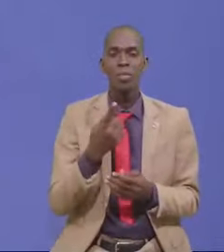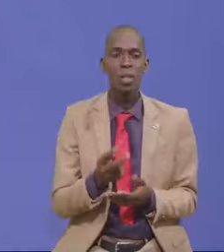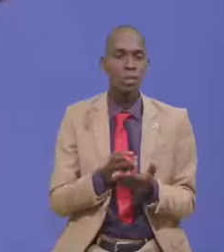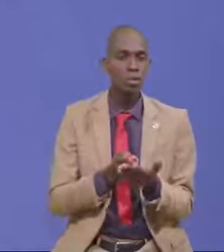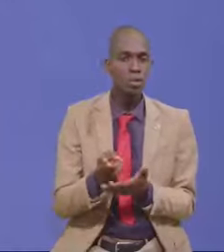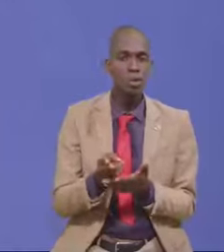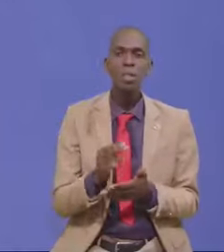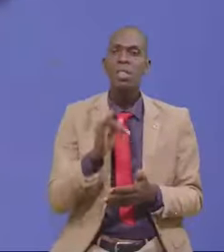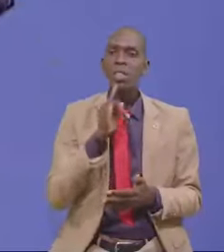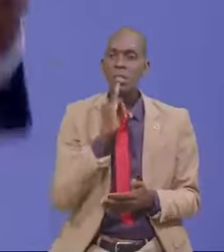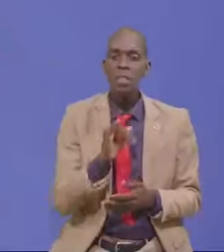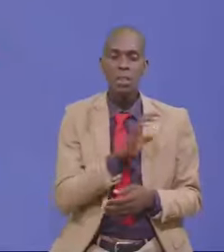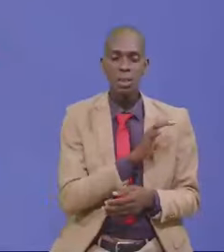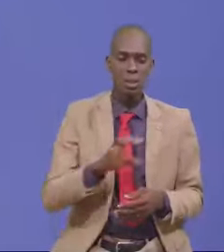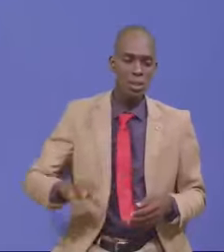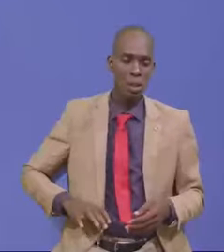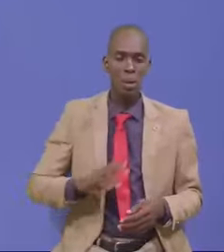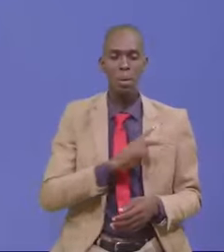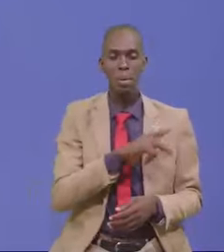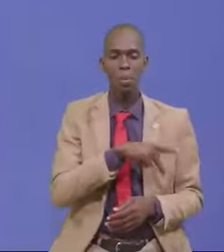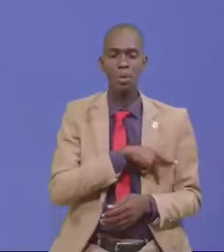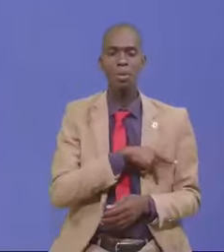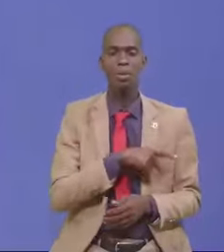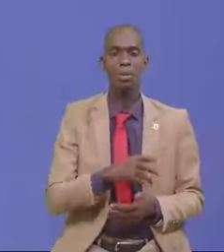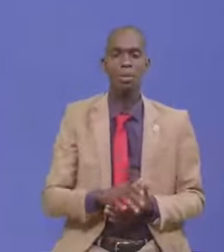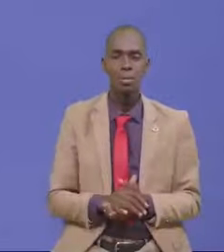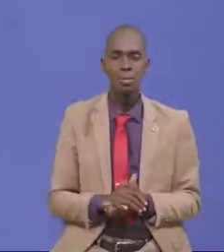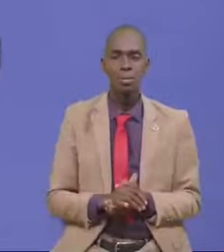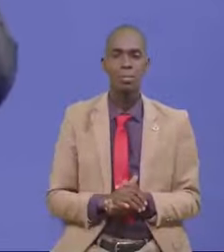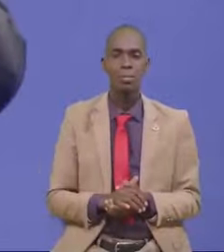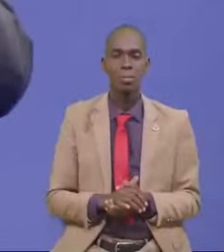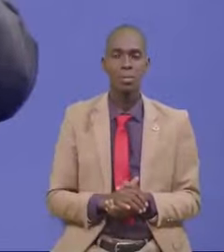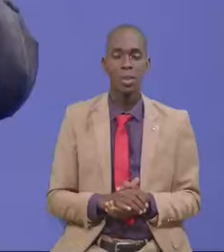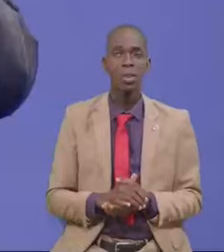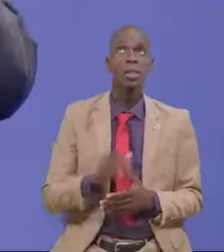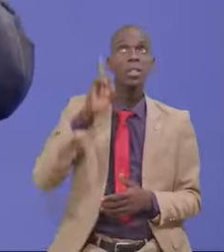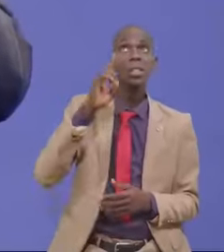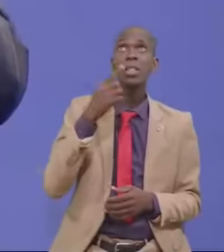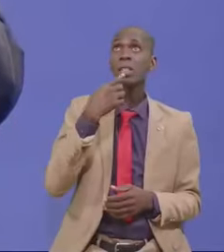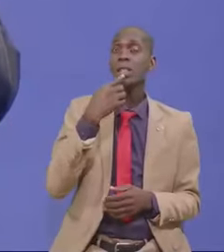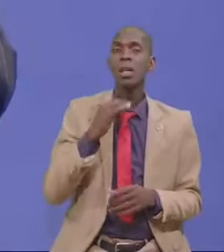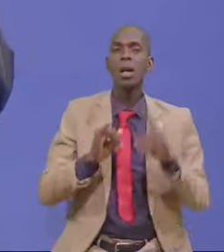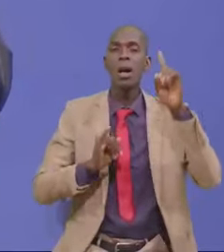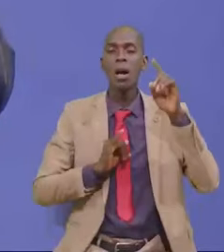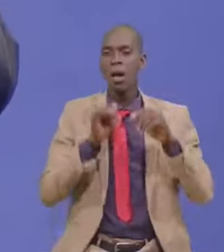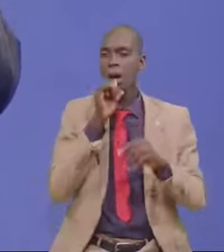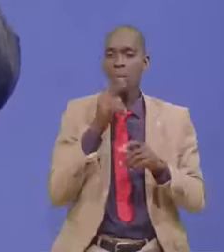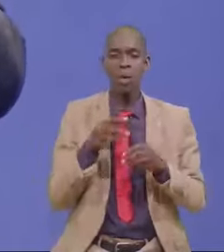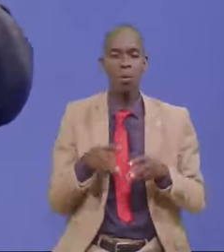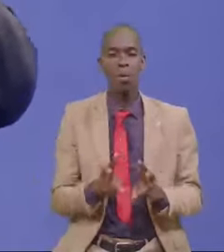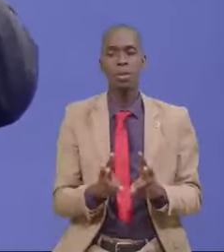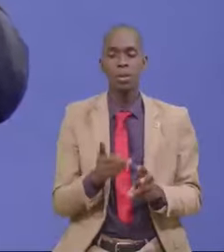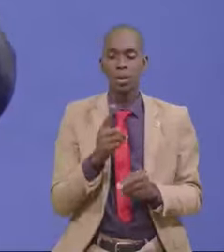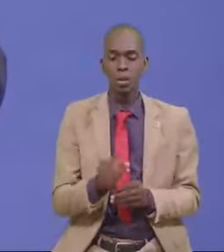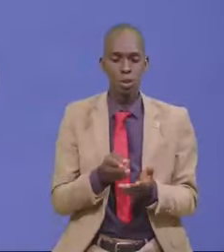La vérité en Christ personnifiée. Il dit, je suis le chemin, la vérité et